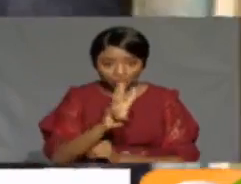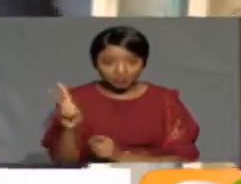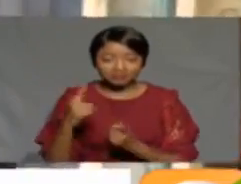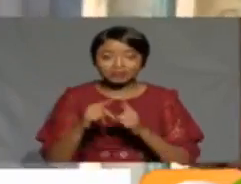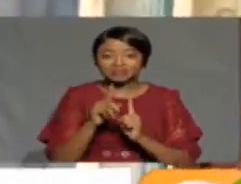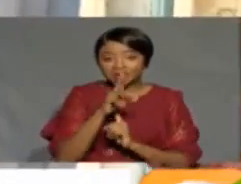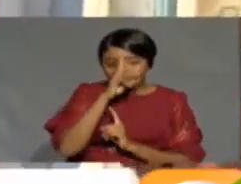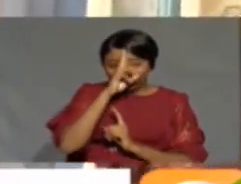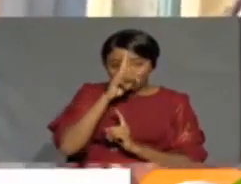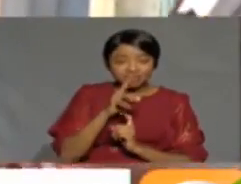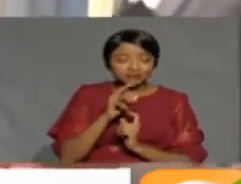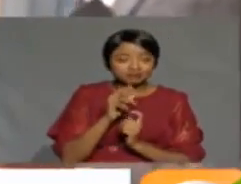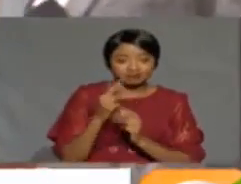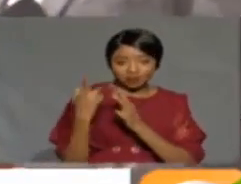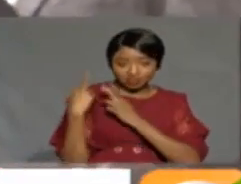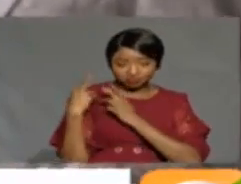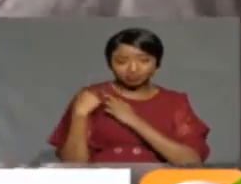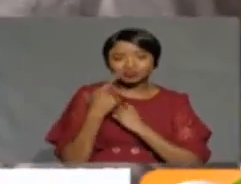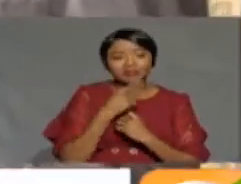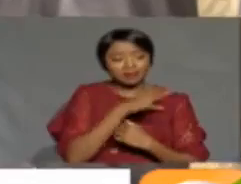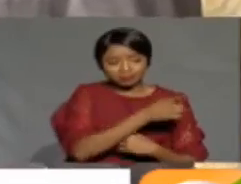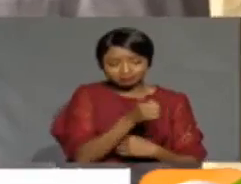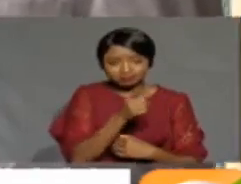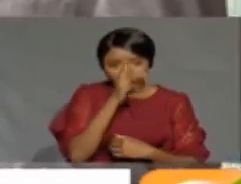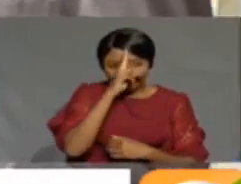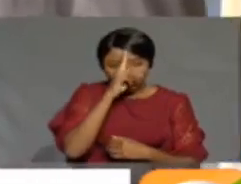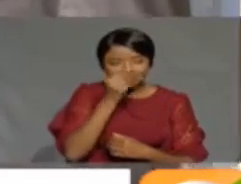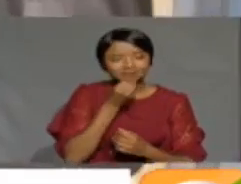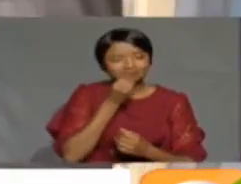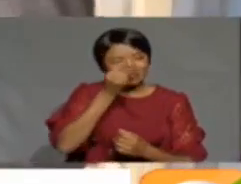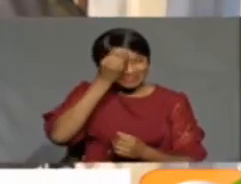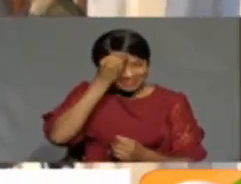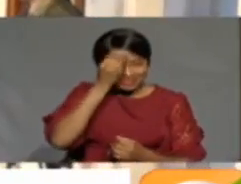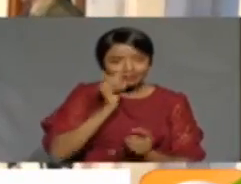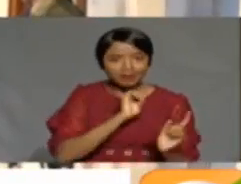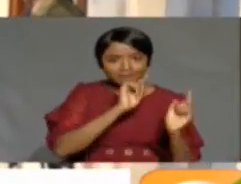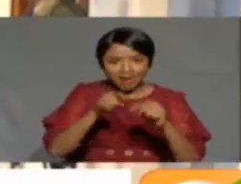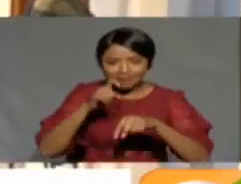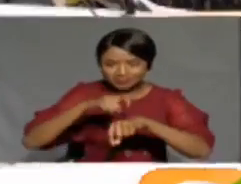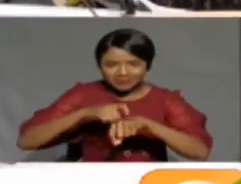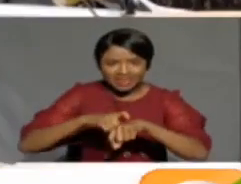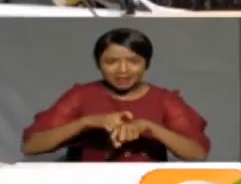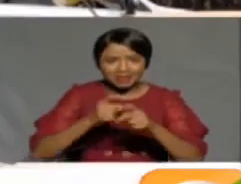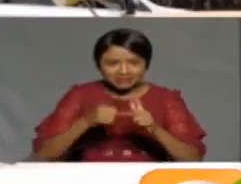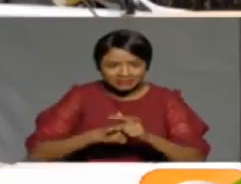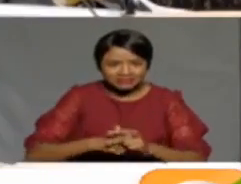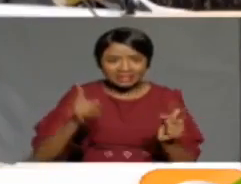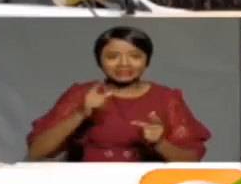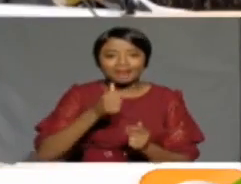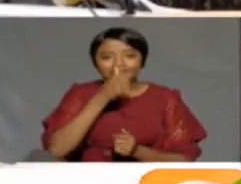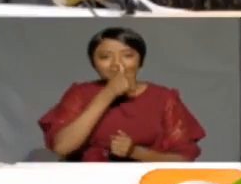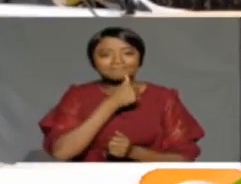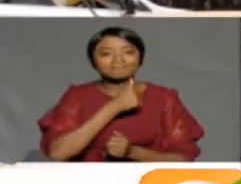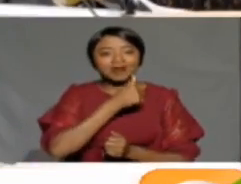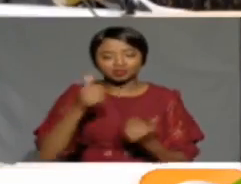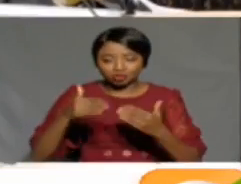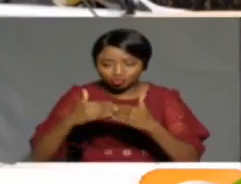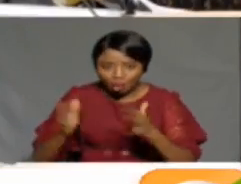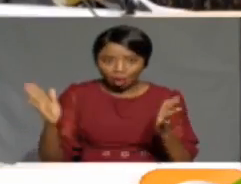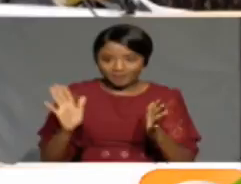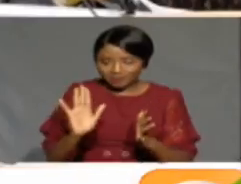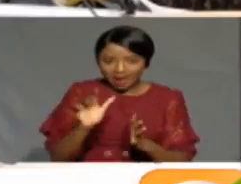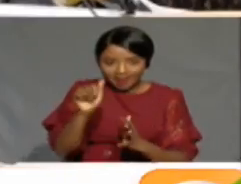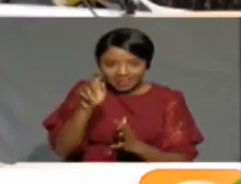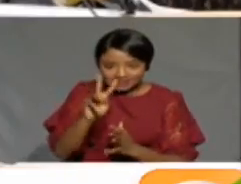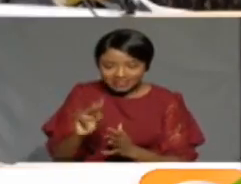G4S waliandikisha taarifa kwamba polisi matapeli hao waliovamia pindi tu walipopata nywila maarufu password ya kufungua ATM